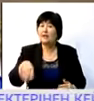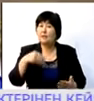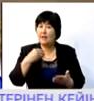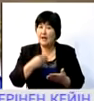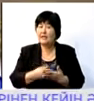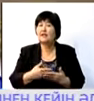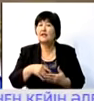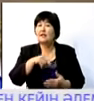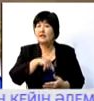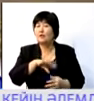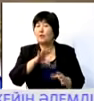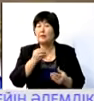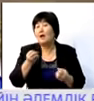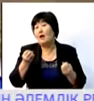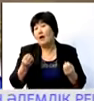бар.